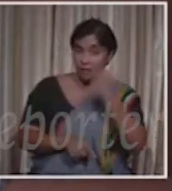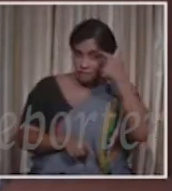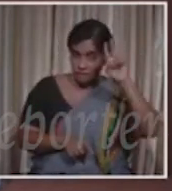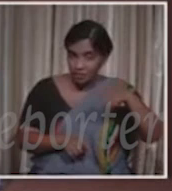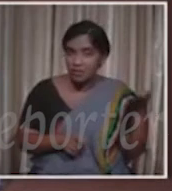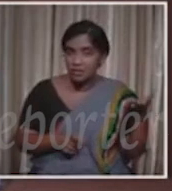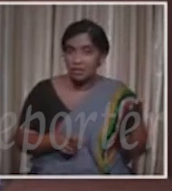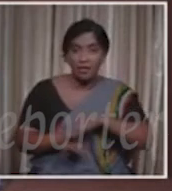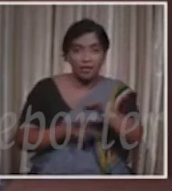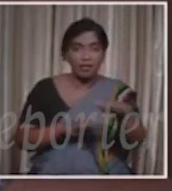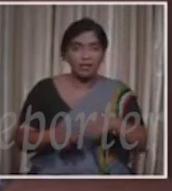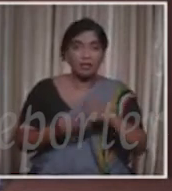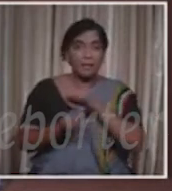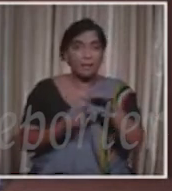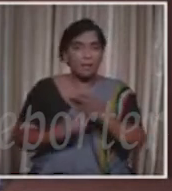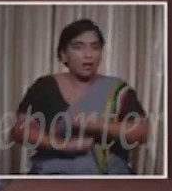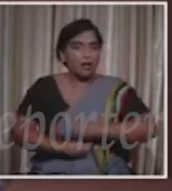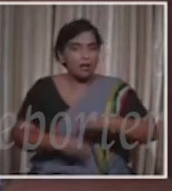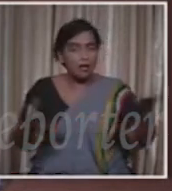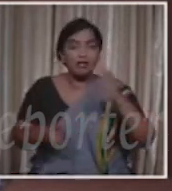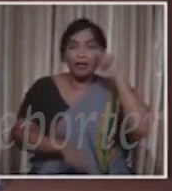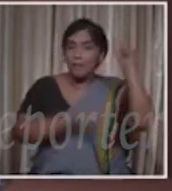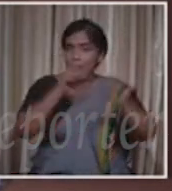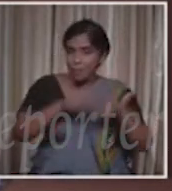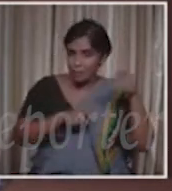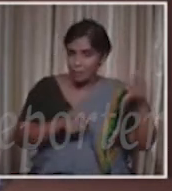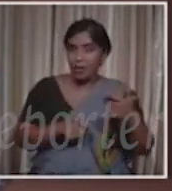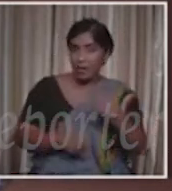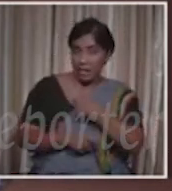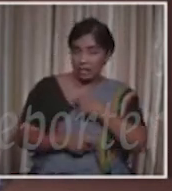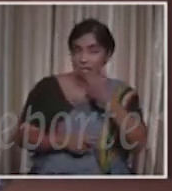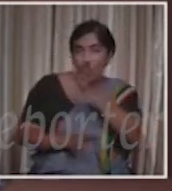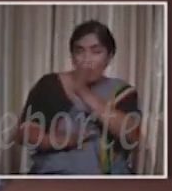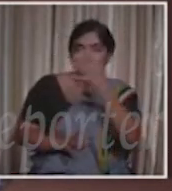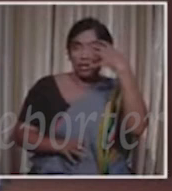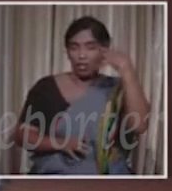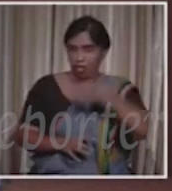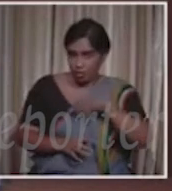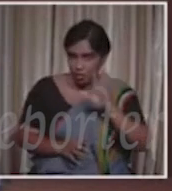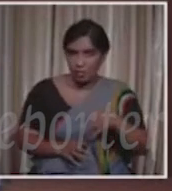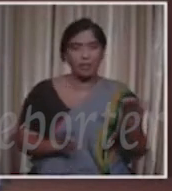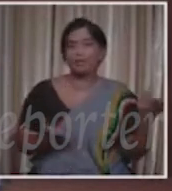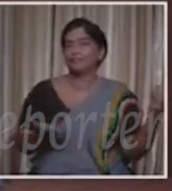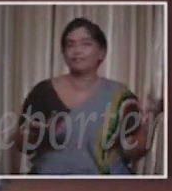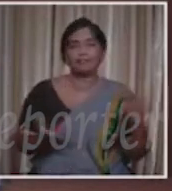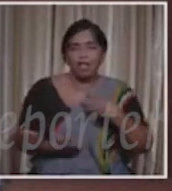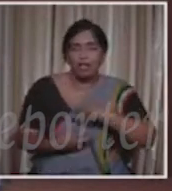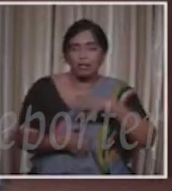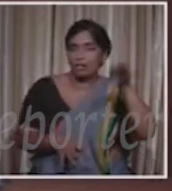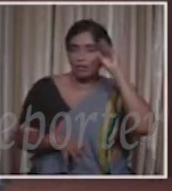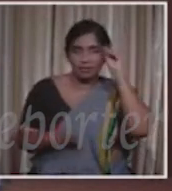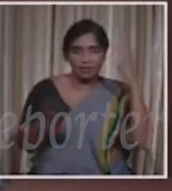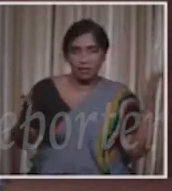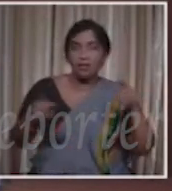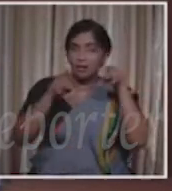මිනිස්සු හරිද හරිද සාක්ෂියක් තියනවද මේ මහ පොළොවේ පරිසර පද්ධති විනාශ කරන්න පුළුවන් මිනිස්සුන්ට මිනිස්සුගේ හිතප්පව ගැන වේදනාවක් දැනෙනවද